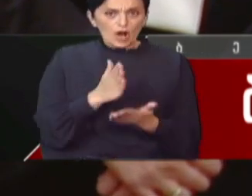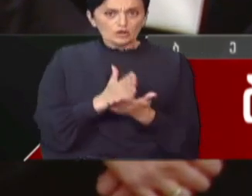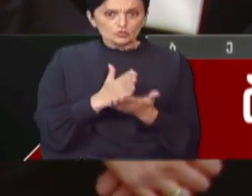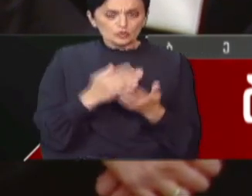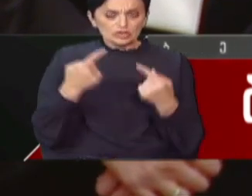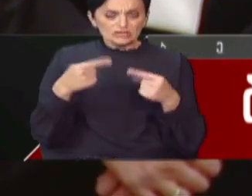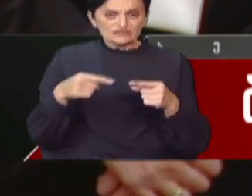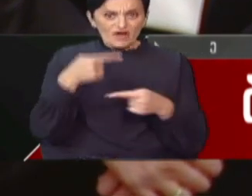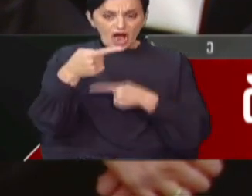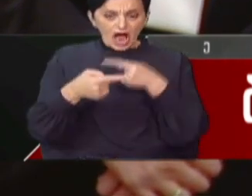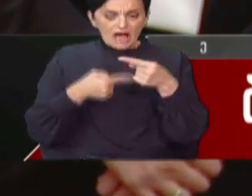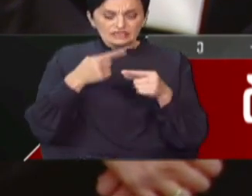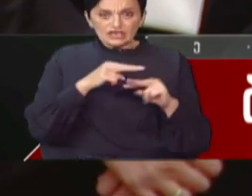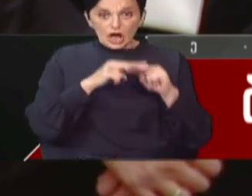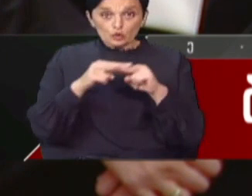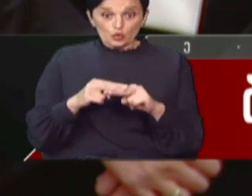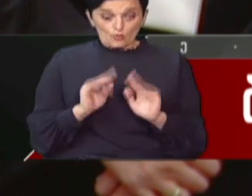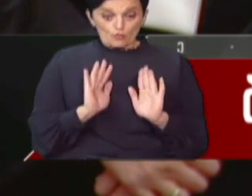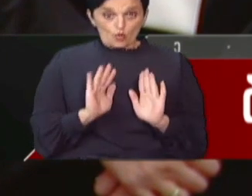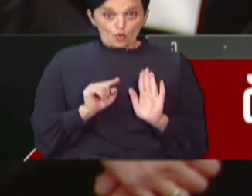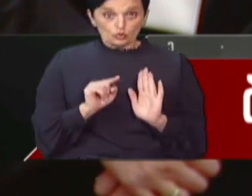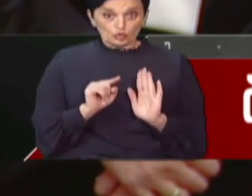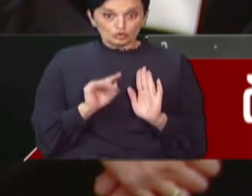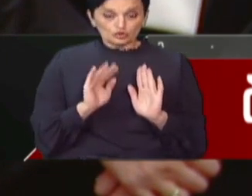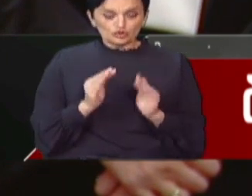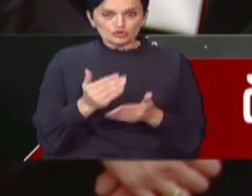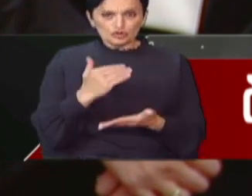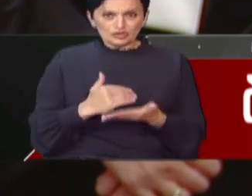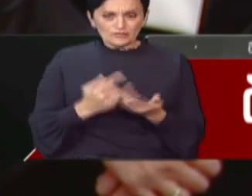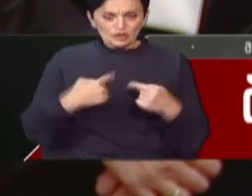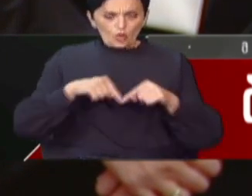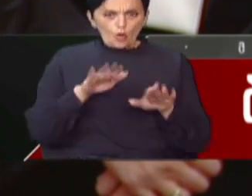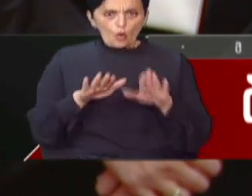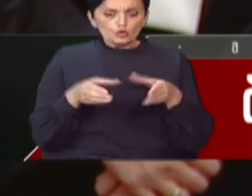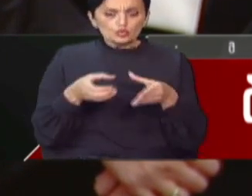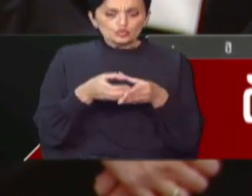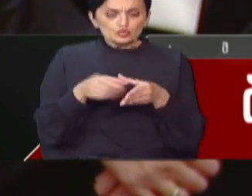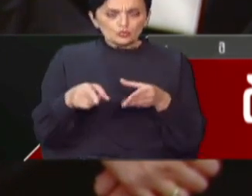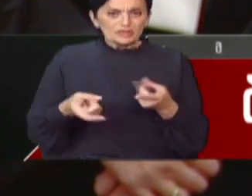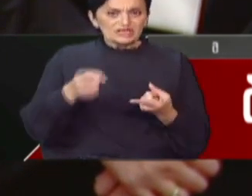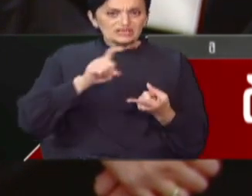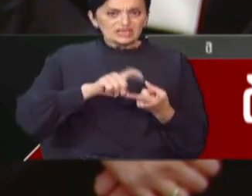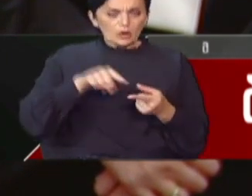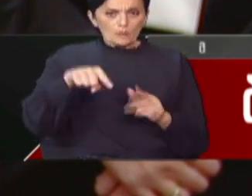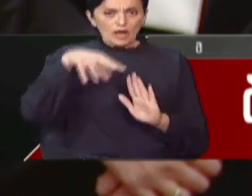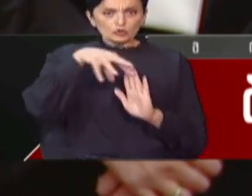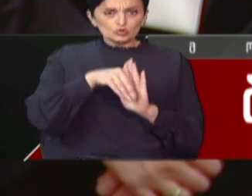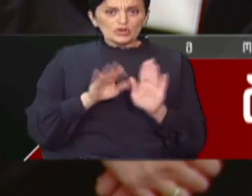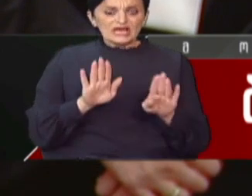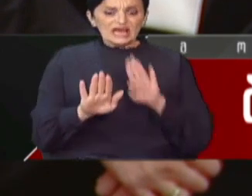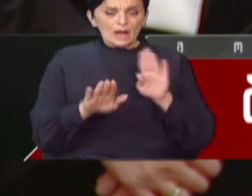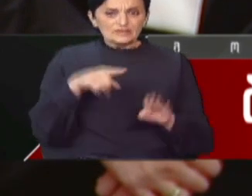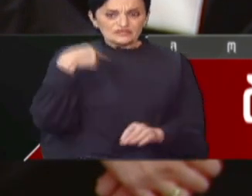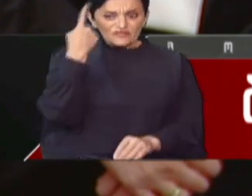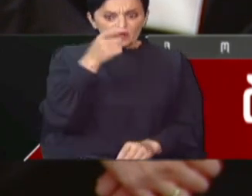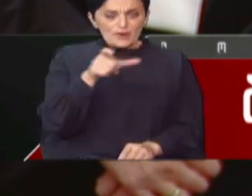სხვა ანგარიშებზე და მხოლოდ აღნიშნული შემდგომ ორგანიზებულ ჯგუფთან დაკავშირებულ, მათ შორის ხელმძღვანელ